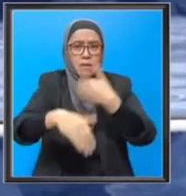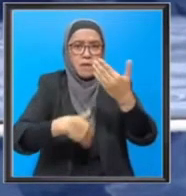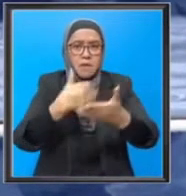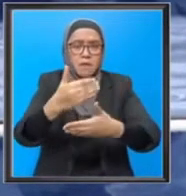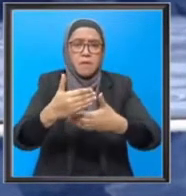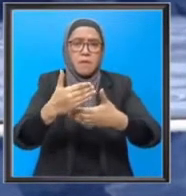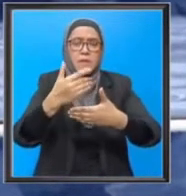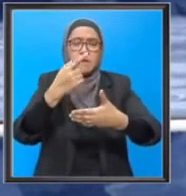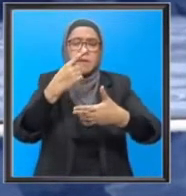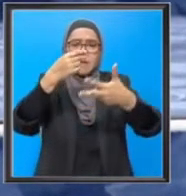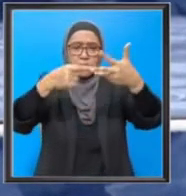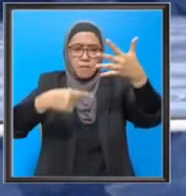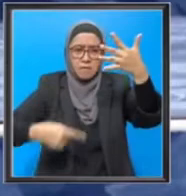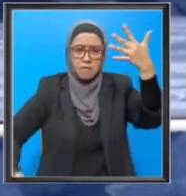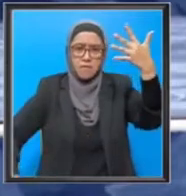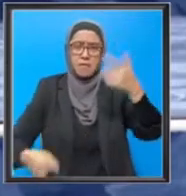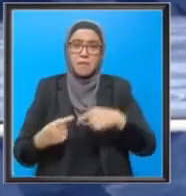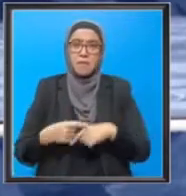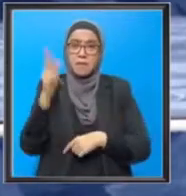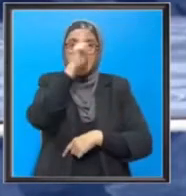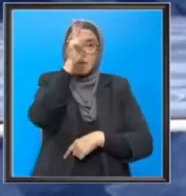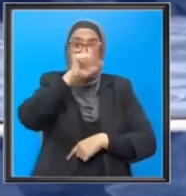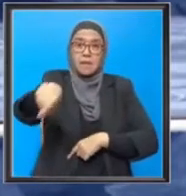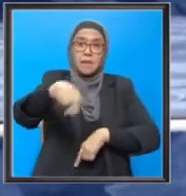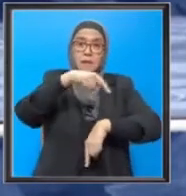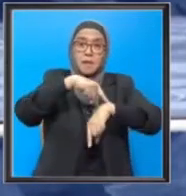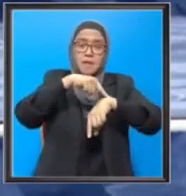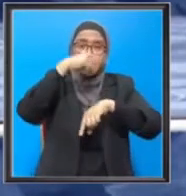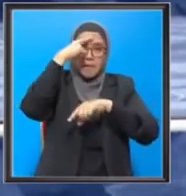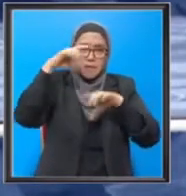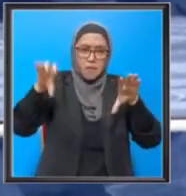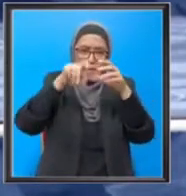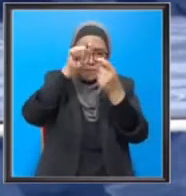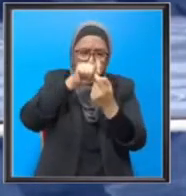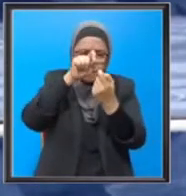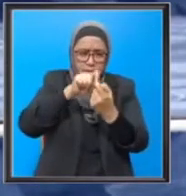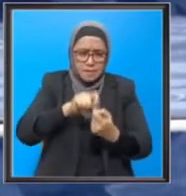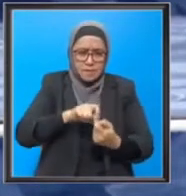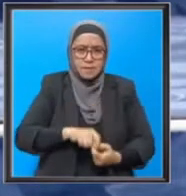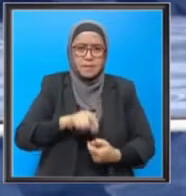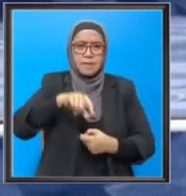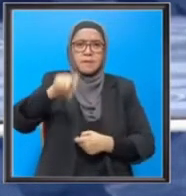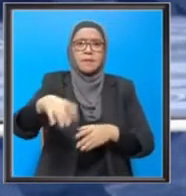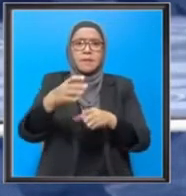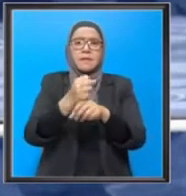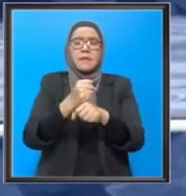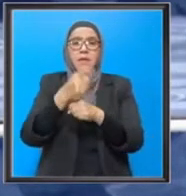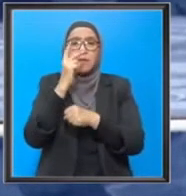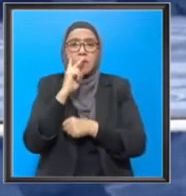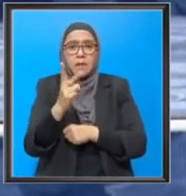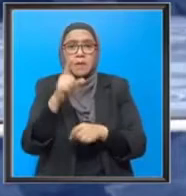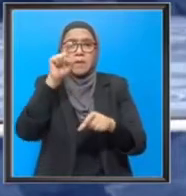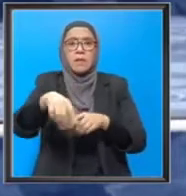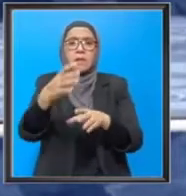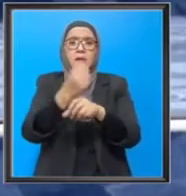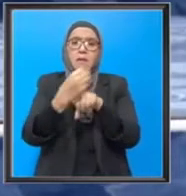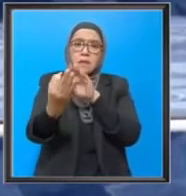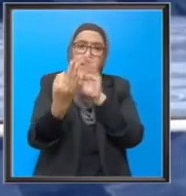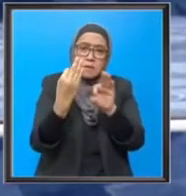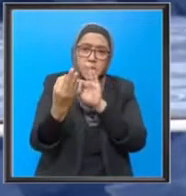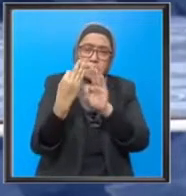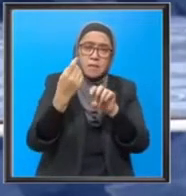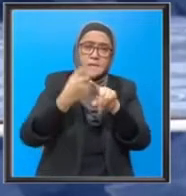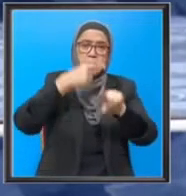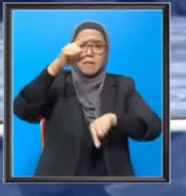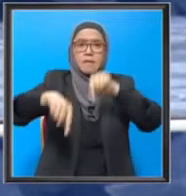kerajaan memerlukan masa untuk membuat penelitian karena perlu mendapatkan pandangan dan maklum balas daripada pelbagai